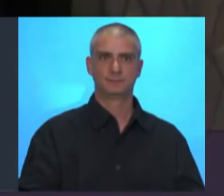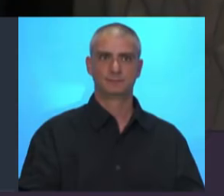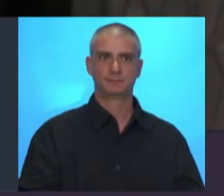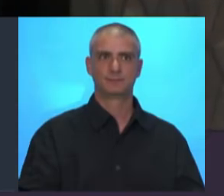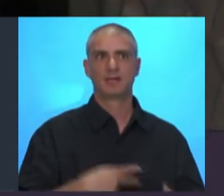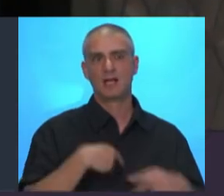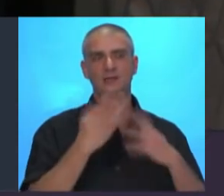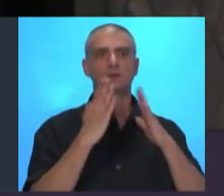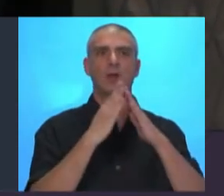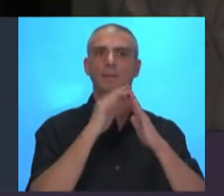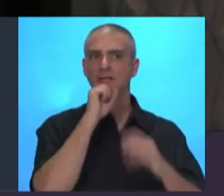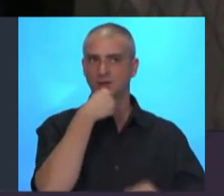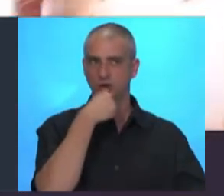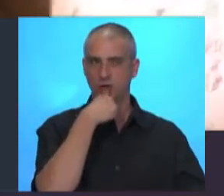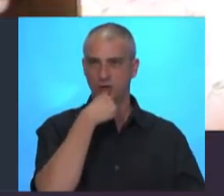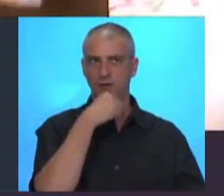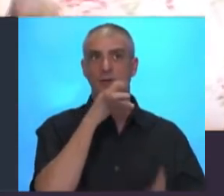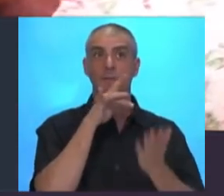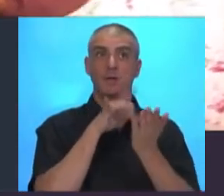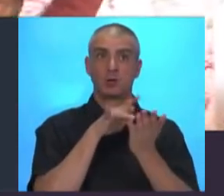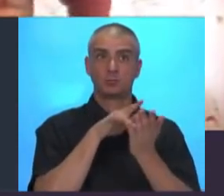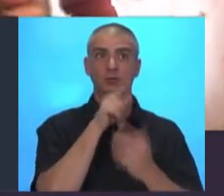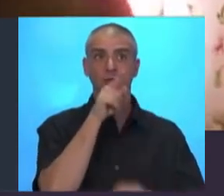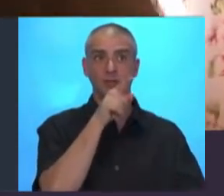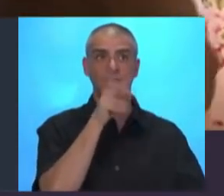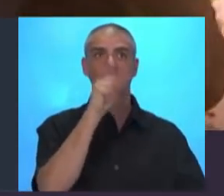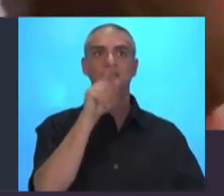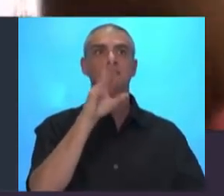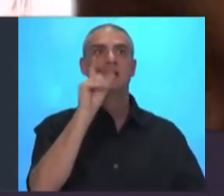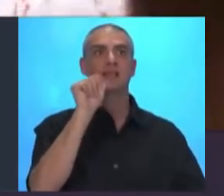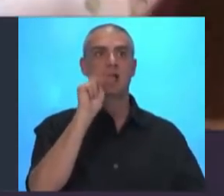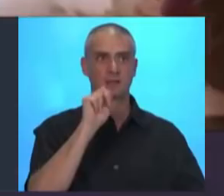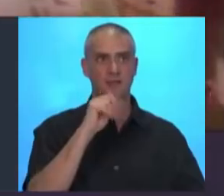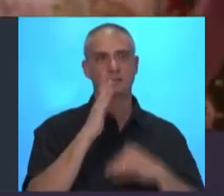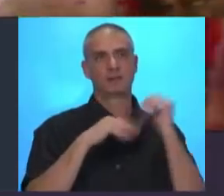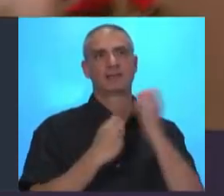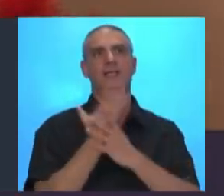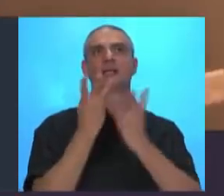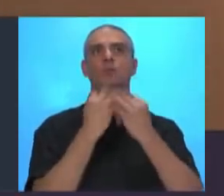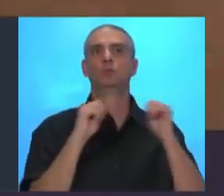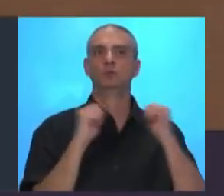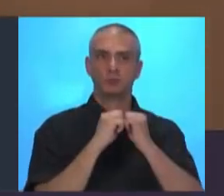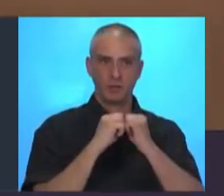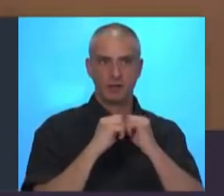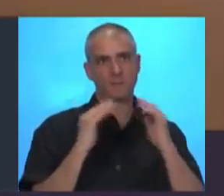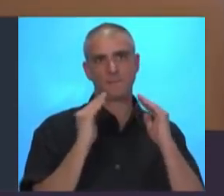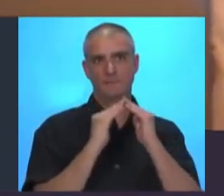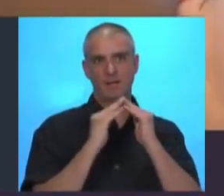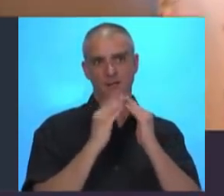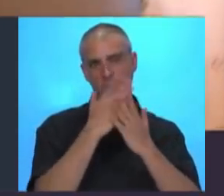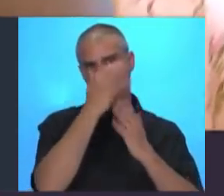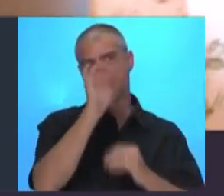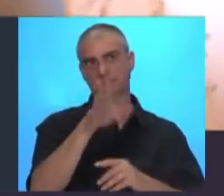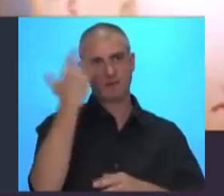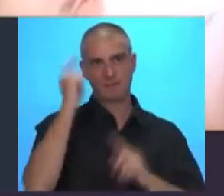חזרנו איתה אל הבית הישן, המקום שבו היא וזידן בנו משפחה, בית שעזבה מאז